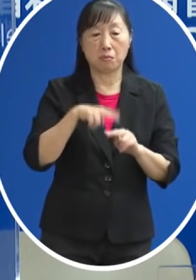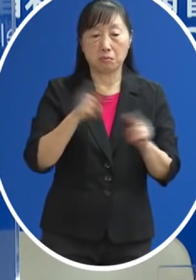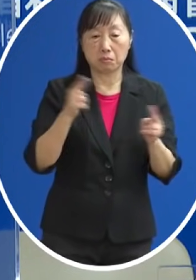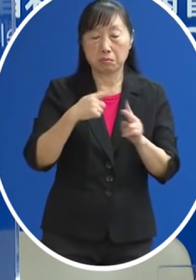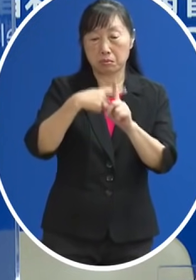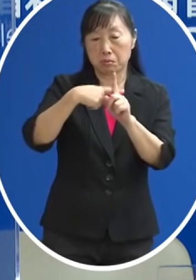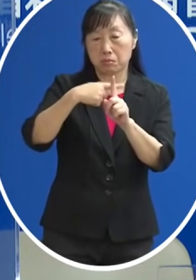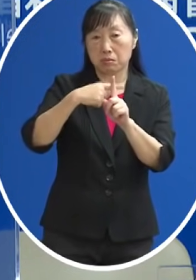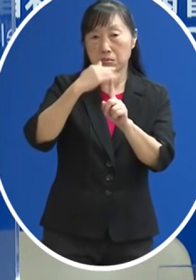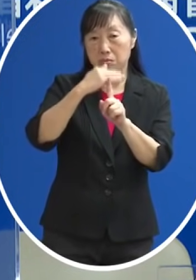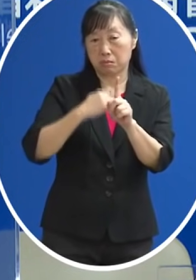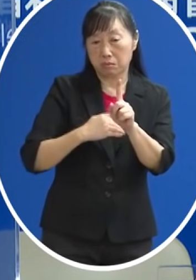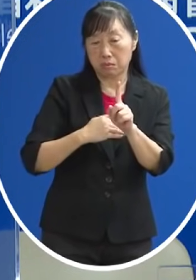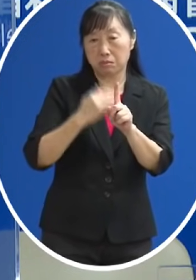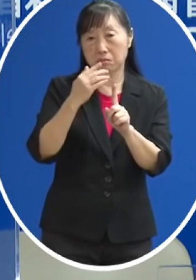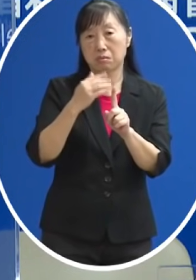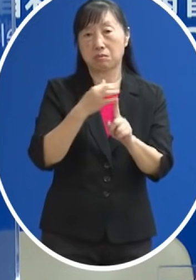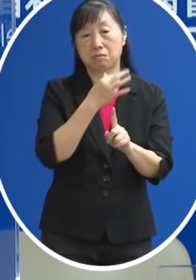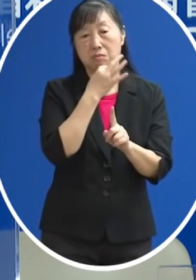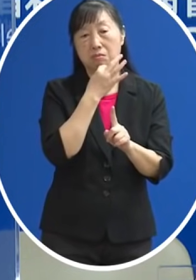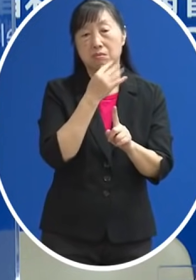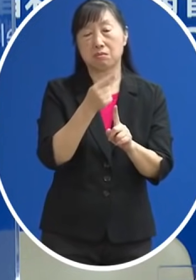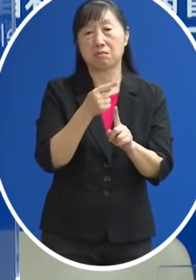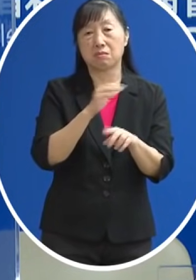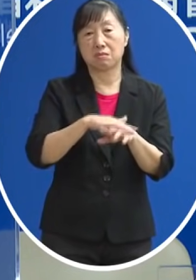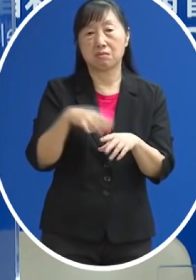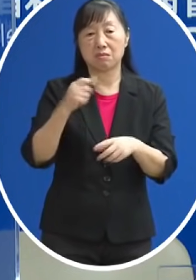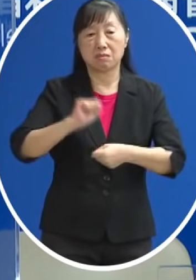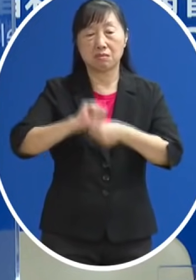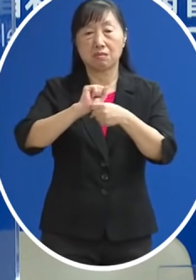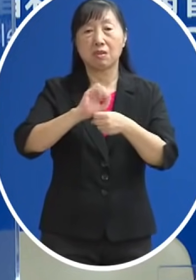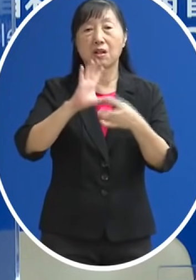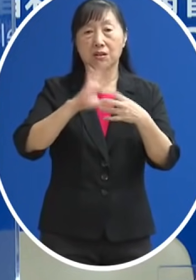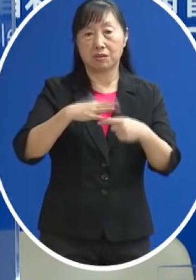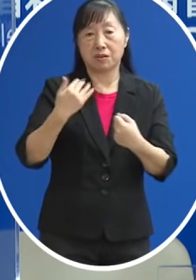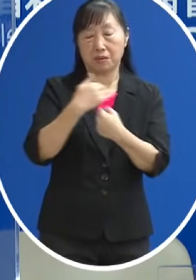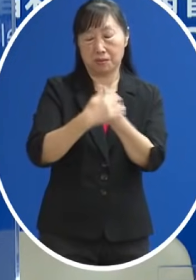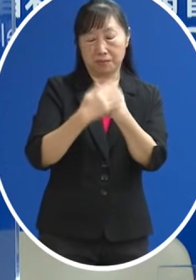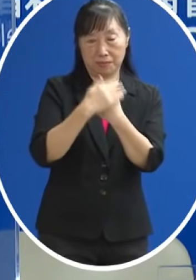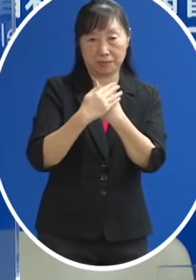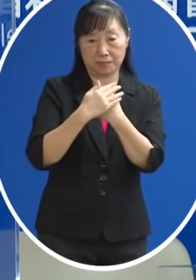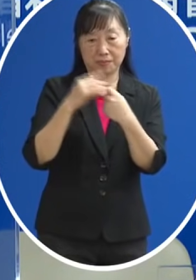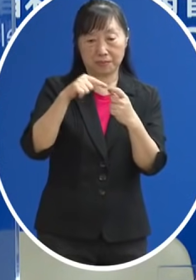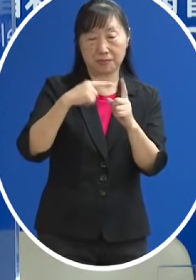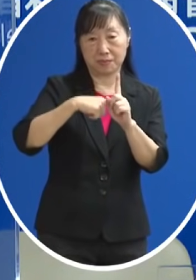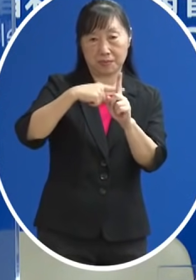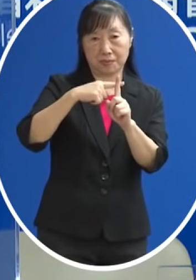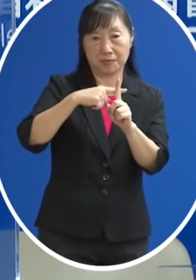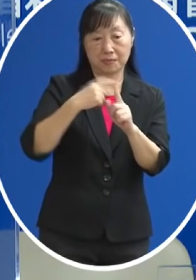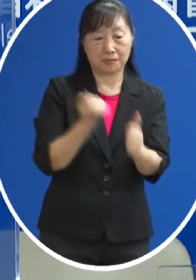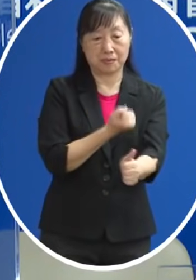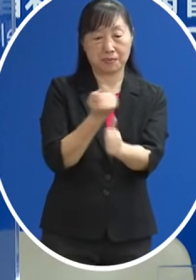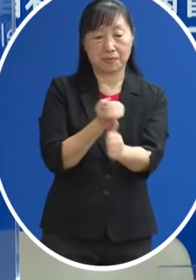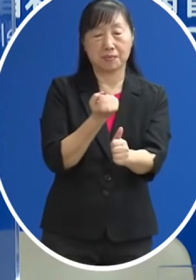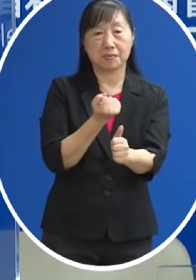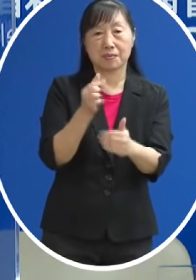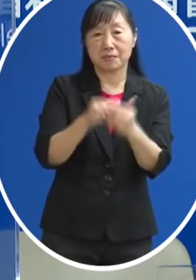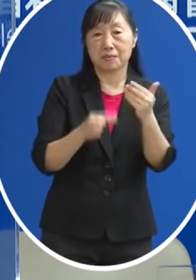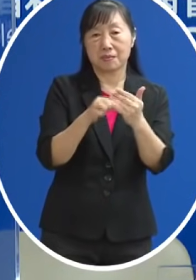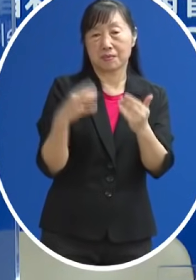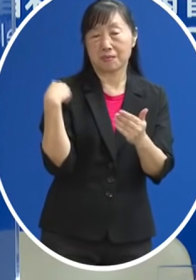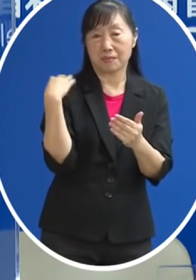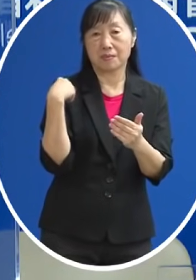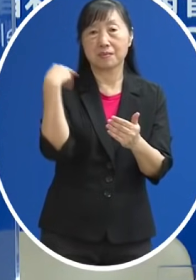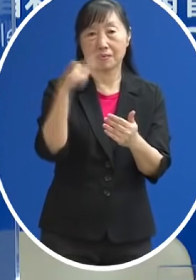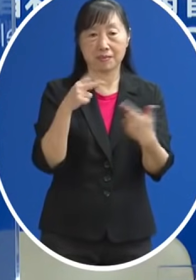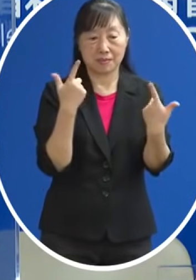度，那都会看起来都有另外的一波，但是维持一定强度的一个管理措施，那再配